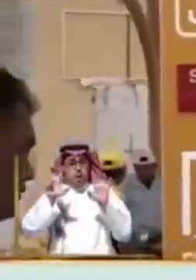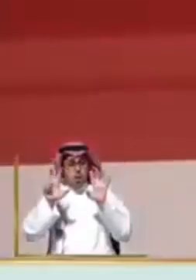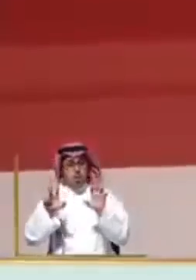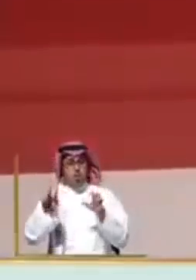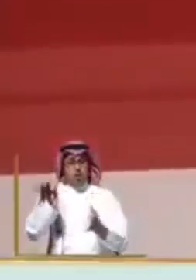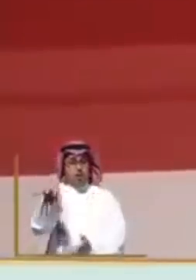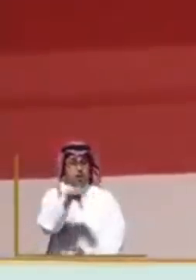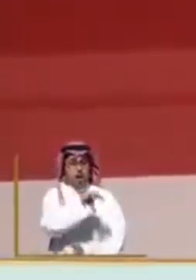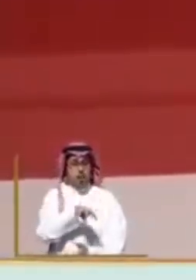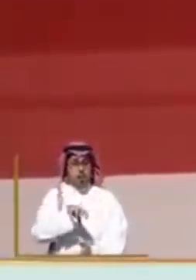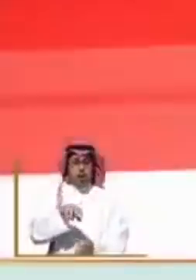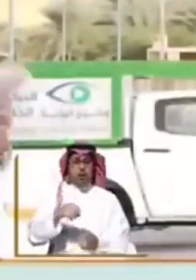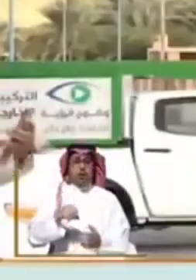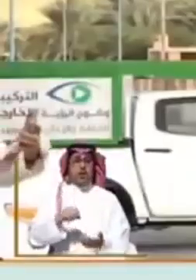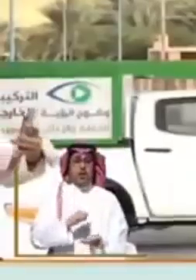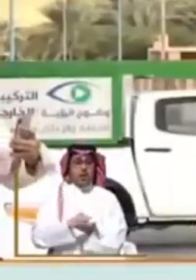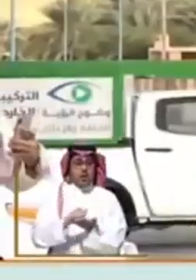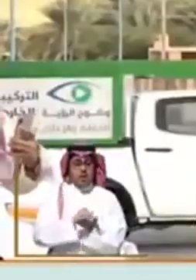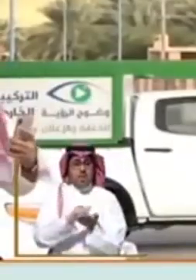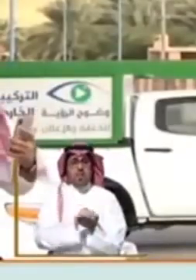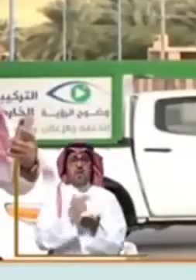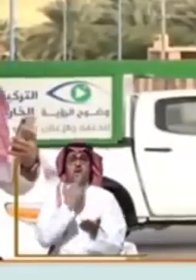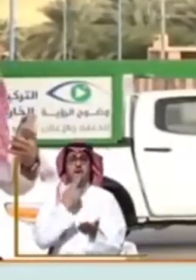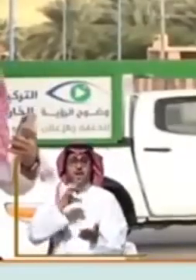2987 موقعا والقيام ب